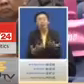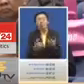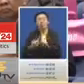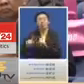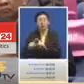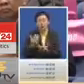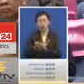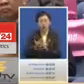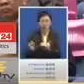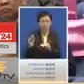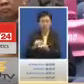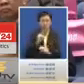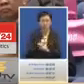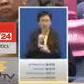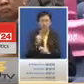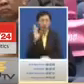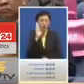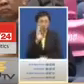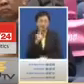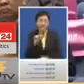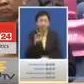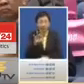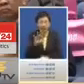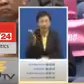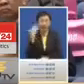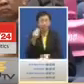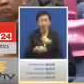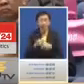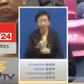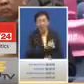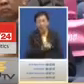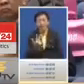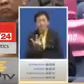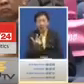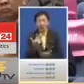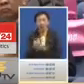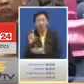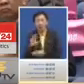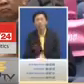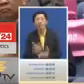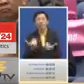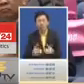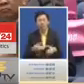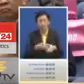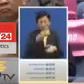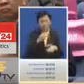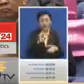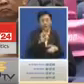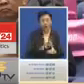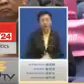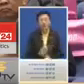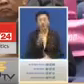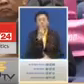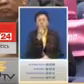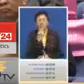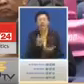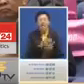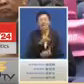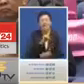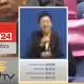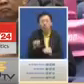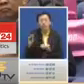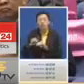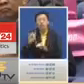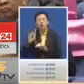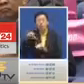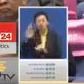ท่าตัวเบียร์ขวด35เคยขาย3ขวด100ขวดละ100ครับบุหรี่กองที่270ขึ้น100กว่าบา